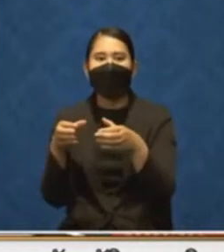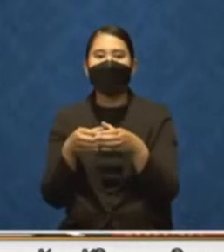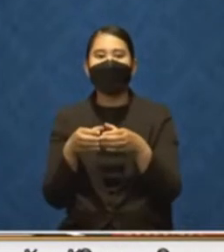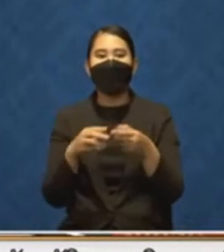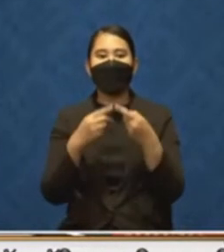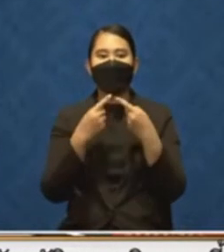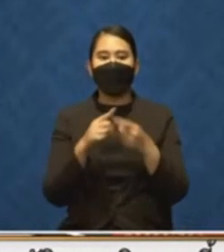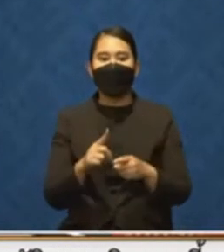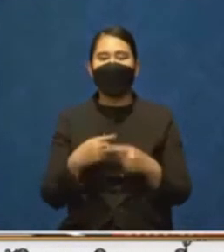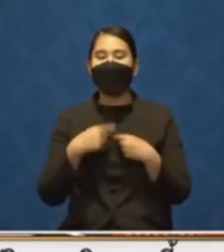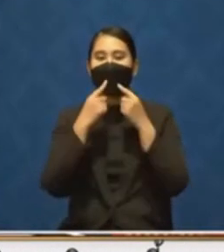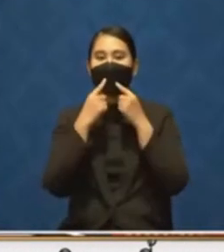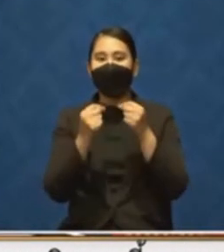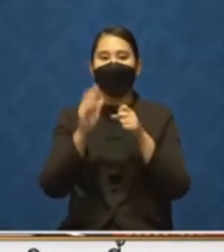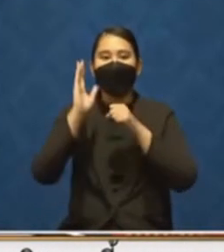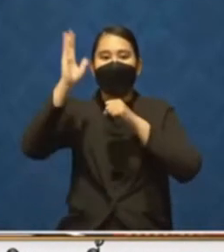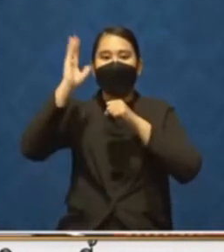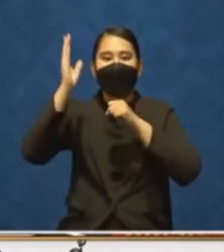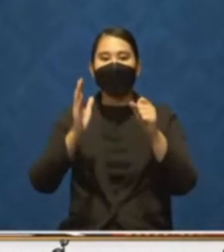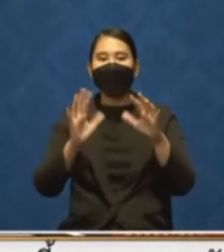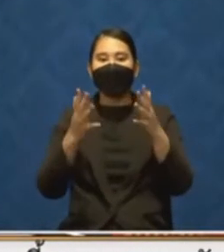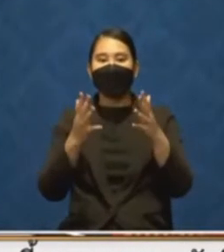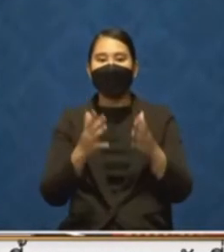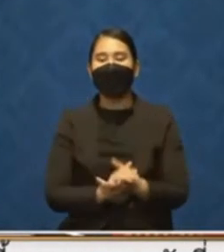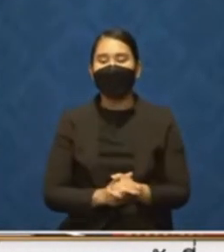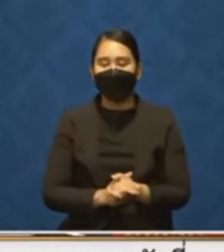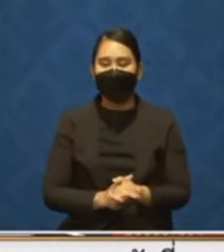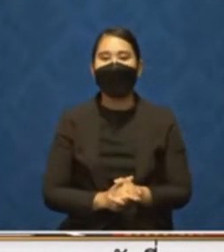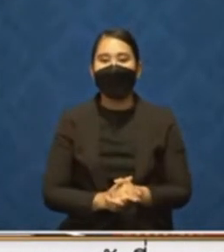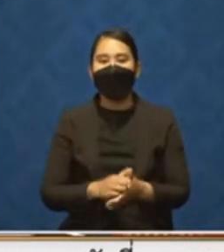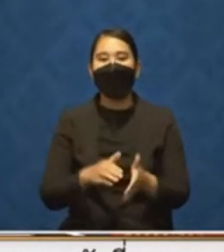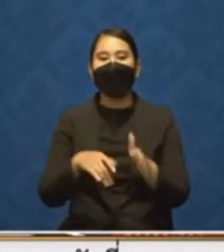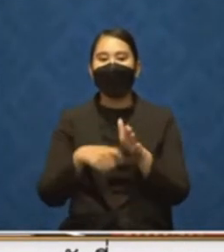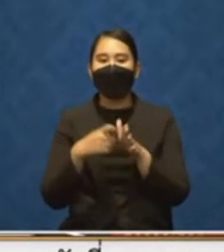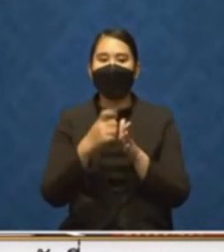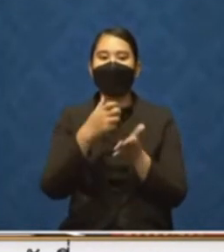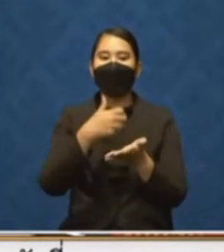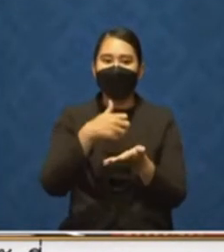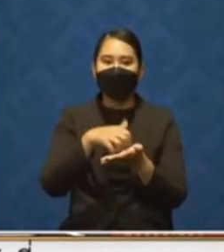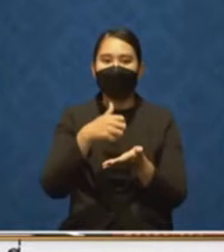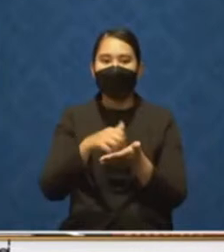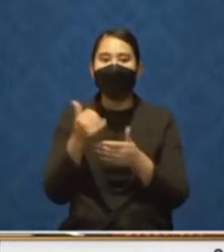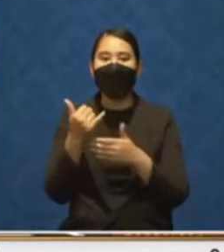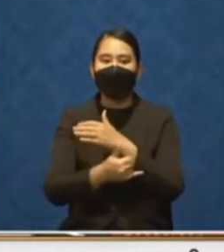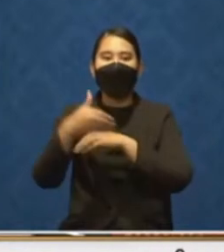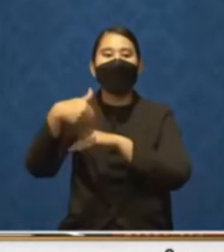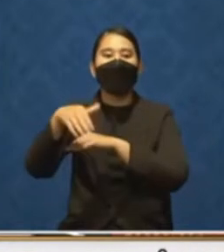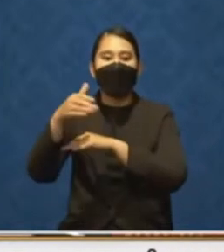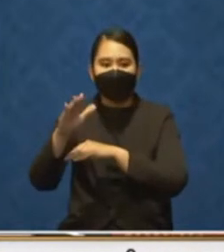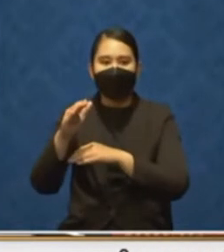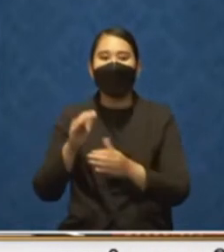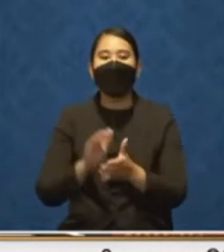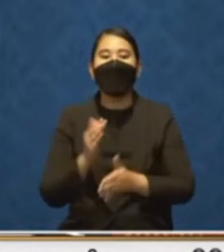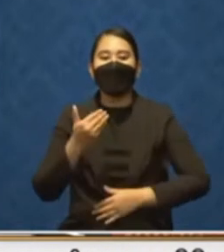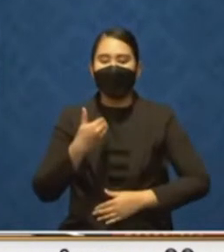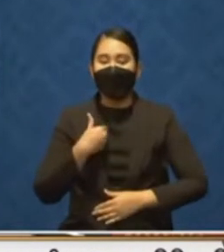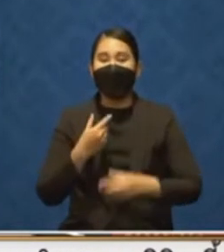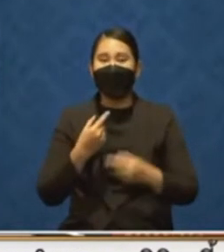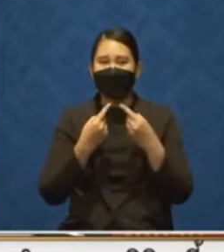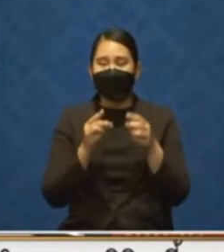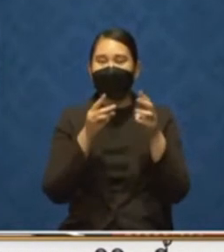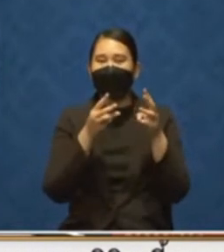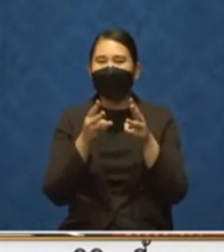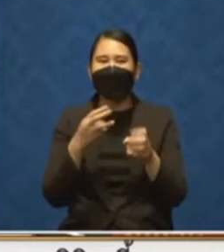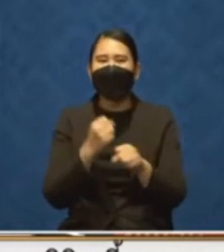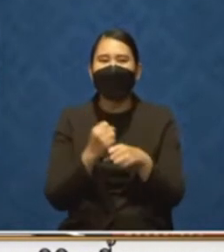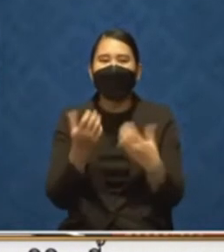ชนท่านชี้แจงหมดแล้วครับว่ามันมาจากอย่างนั้นมันมาจากอย่างนี้มันมาจากต่างประเทศคำนวณแบบนั้นขนมแบบนี้แต่มันไม่มีทางออก